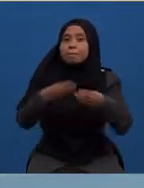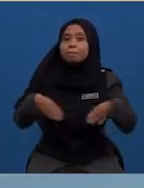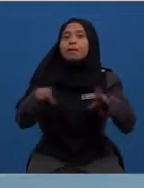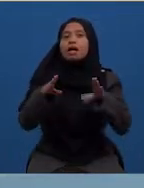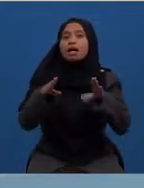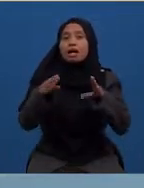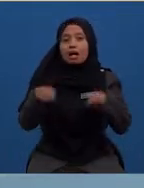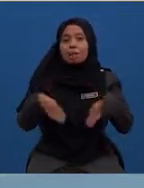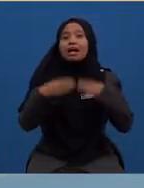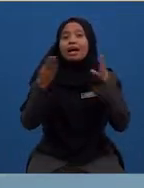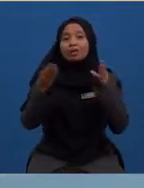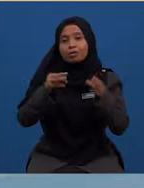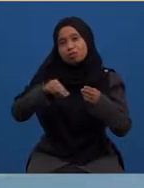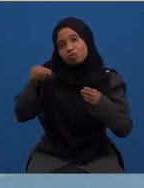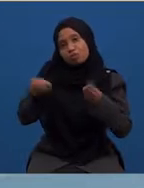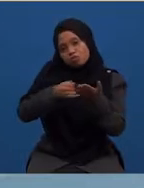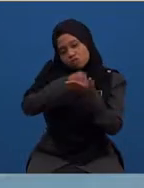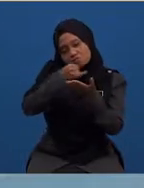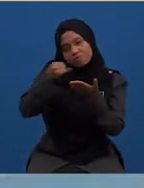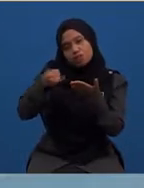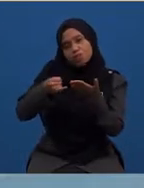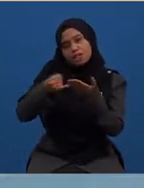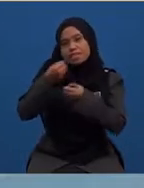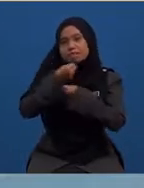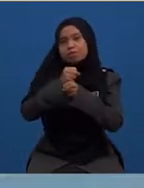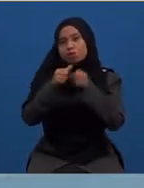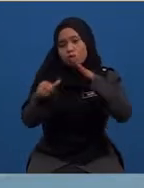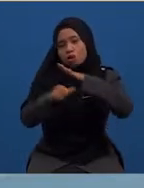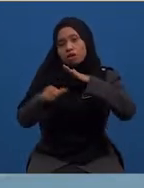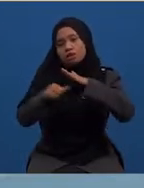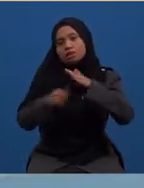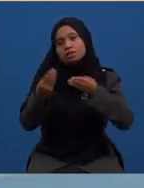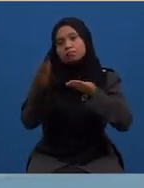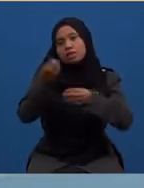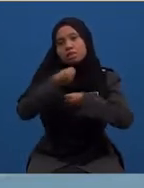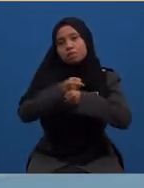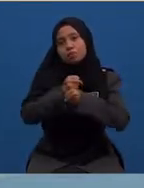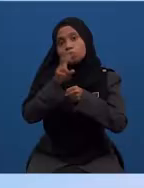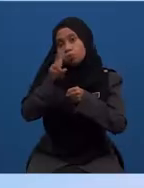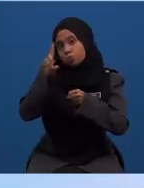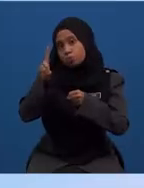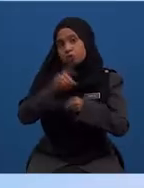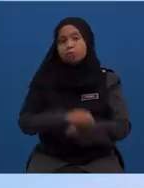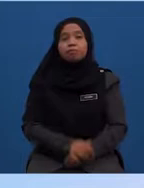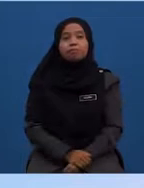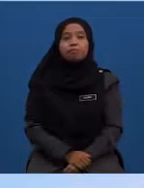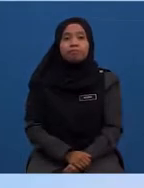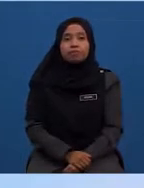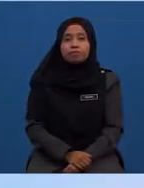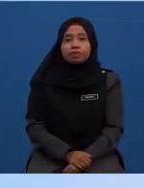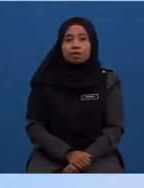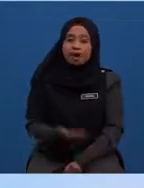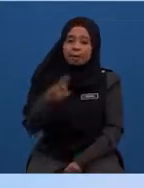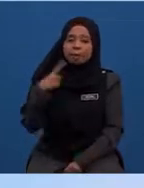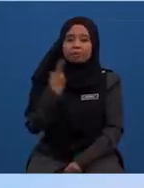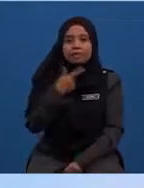bagaimana murid-murid melukis bentuk asas bagi bentuk dua dimensi. Mari